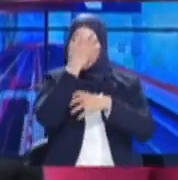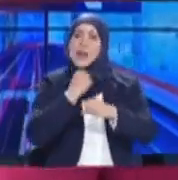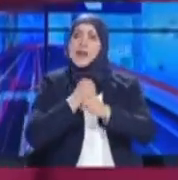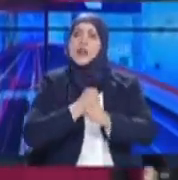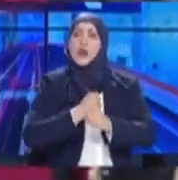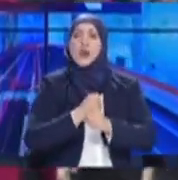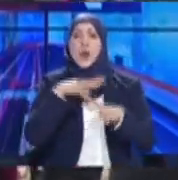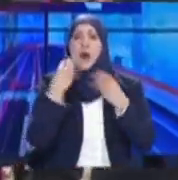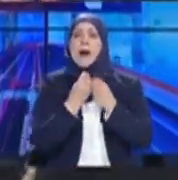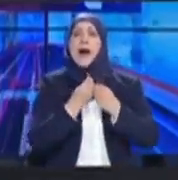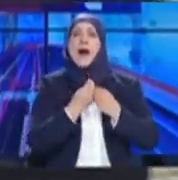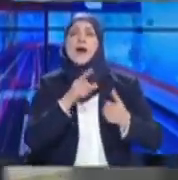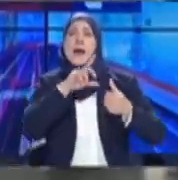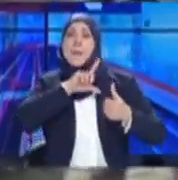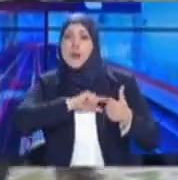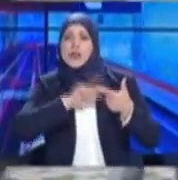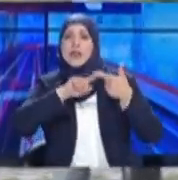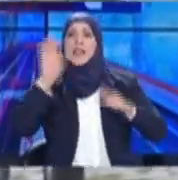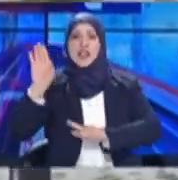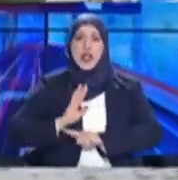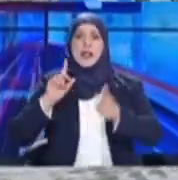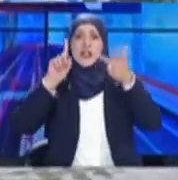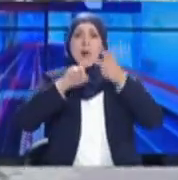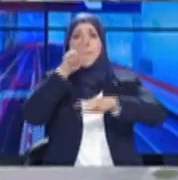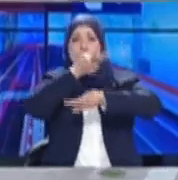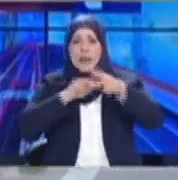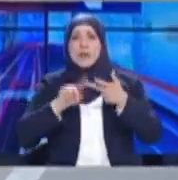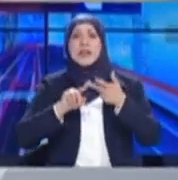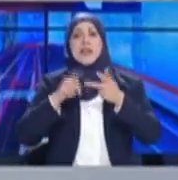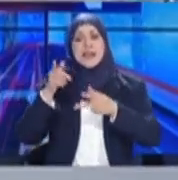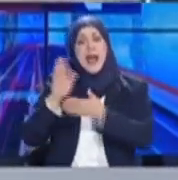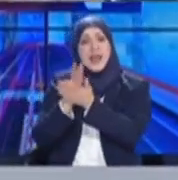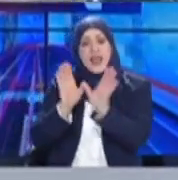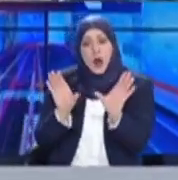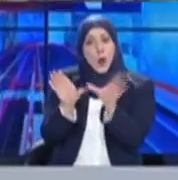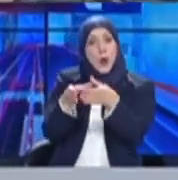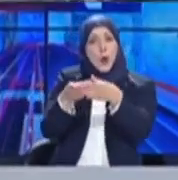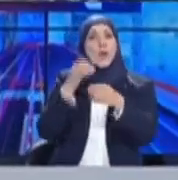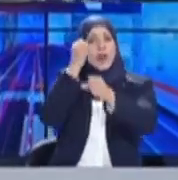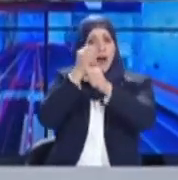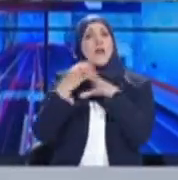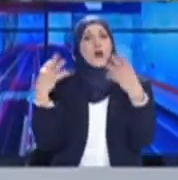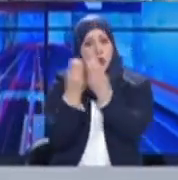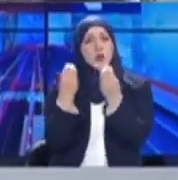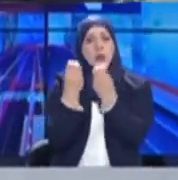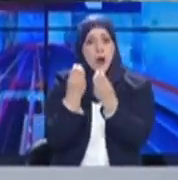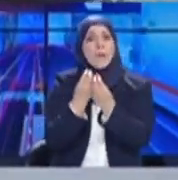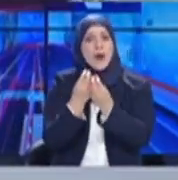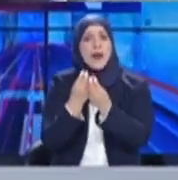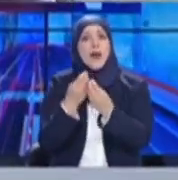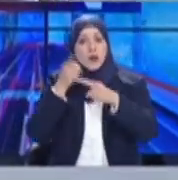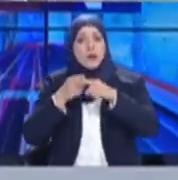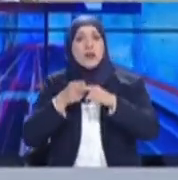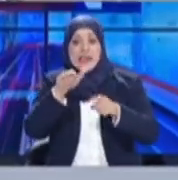السيد المعتمدين اه كونا خليه ازمه جويه كون اه كيف كيف خليه اتصال